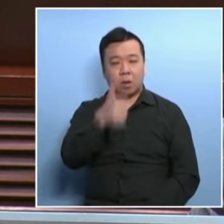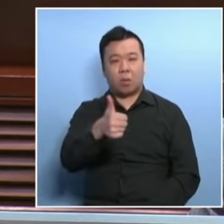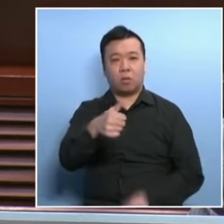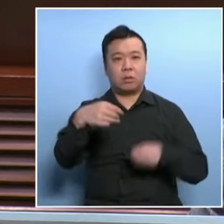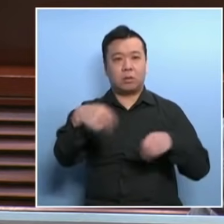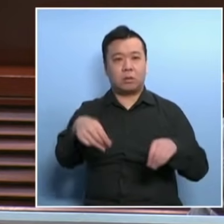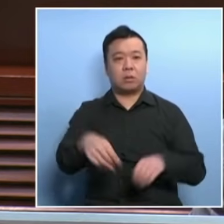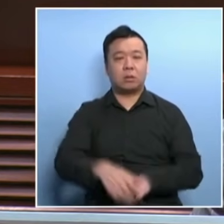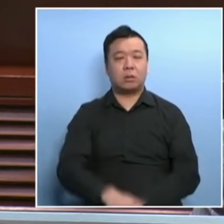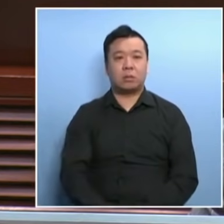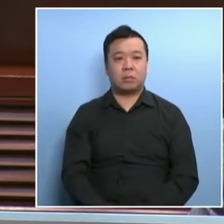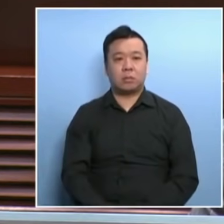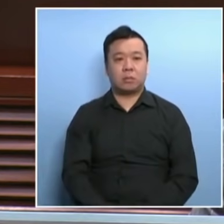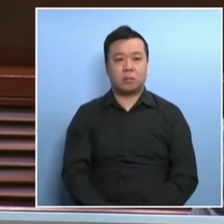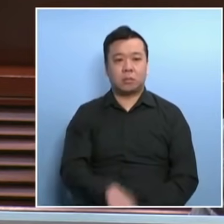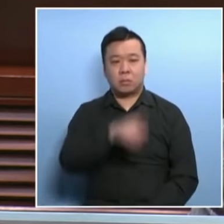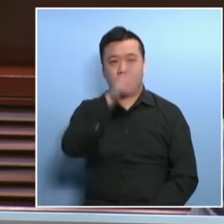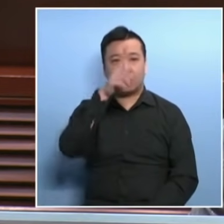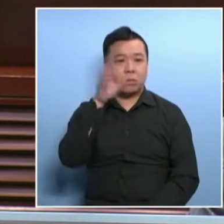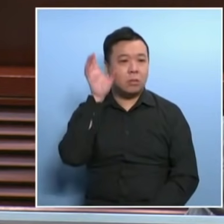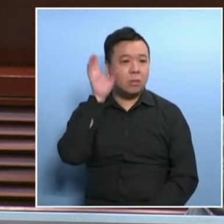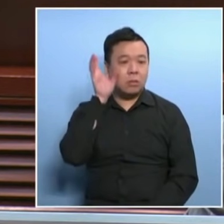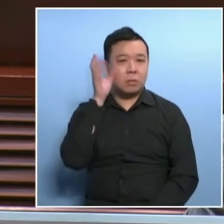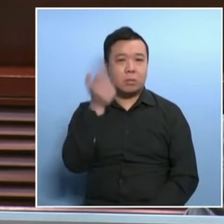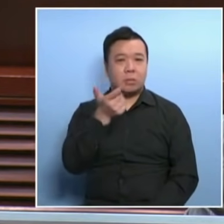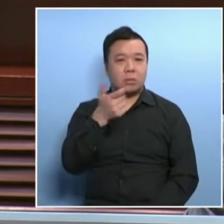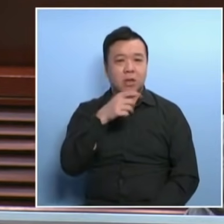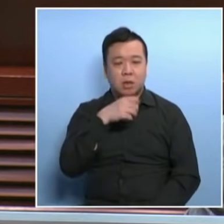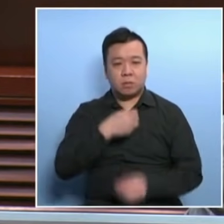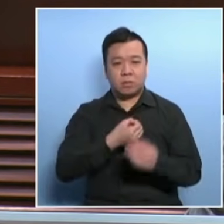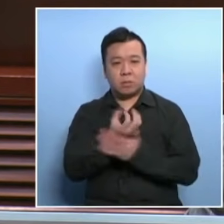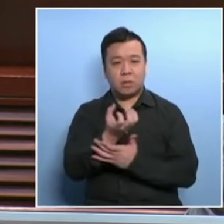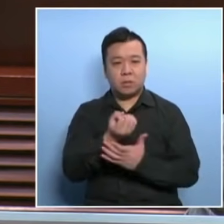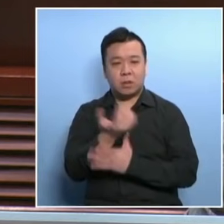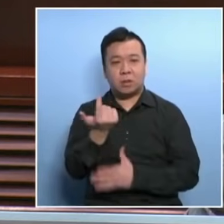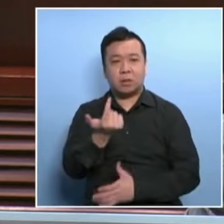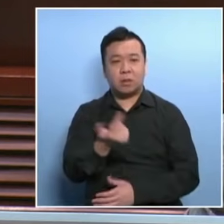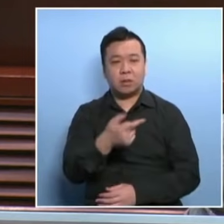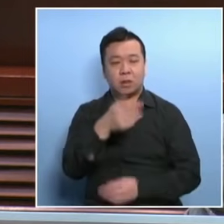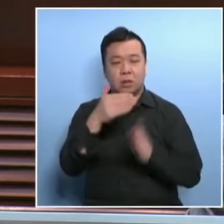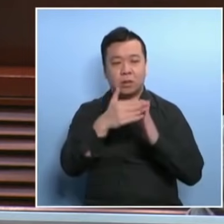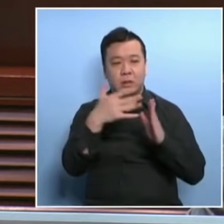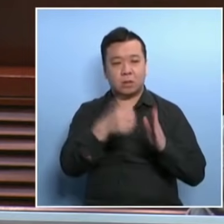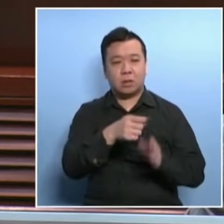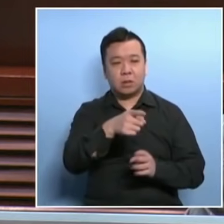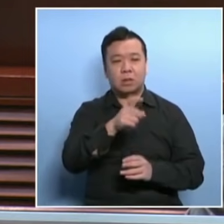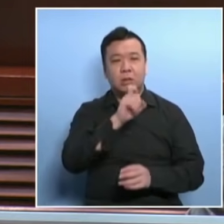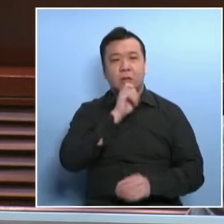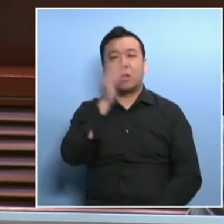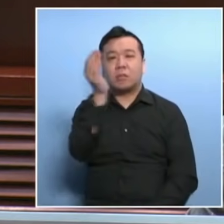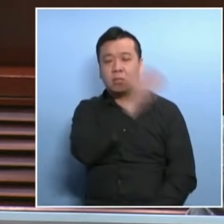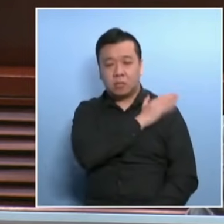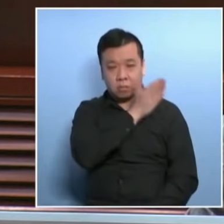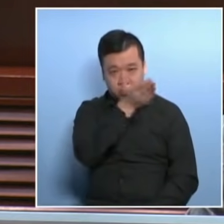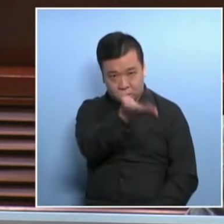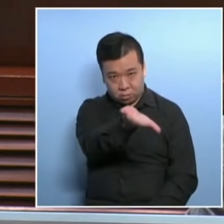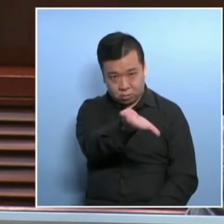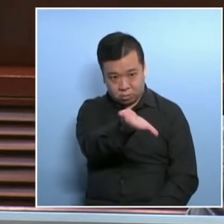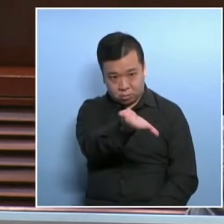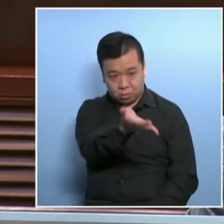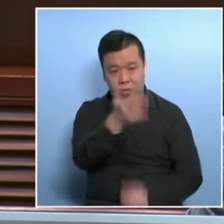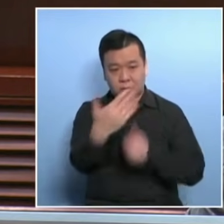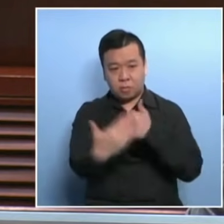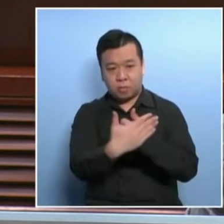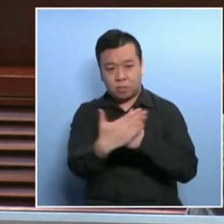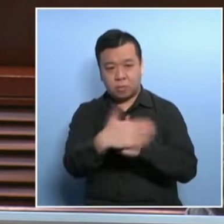教育。我在上面聽到很多的發言，在這裡局長你有個責任是保